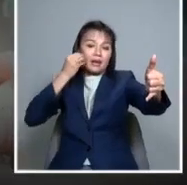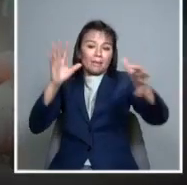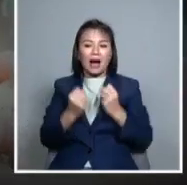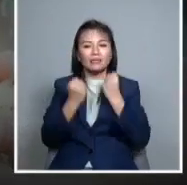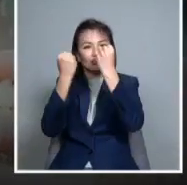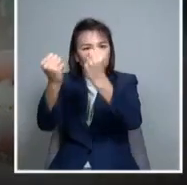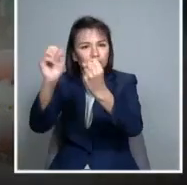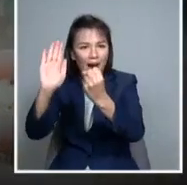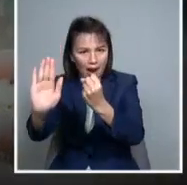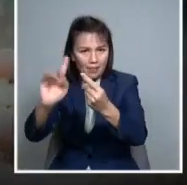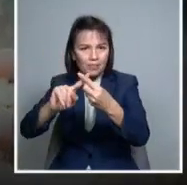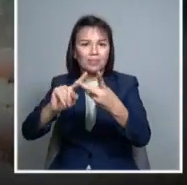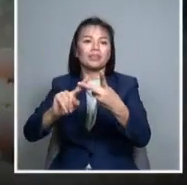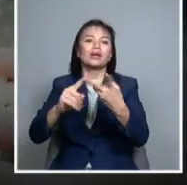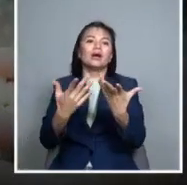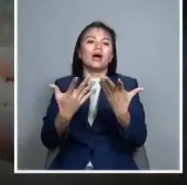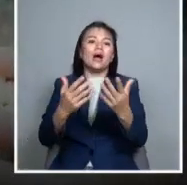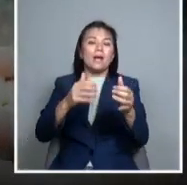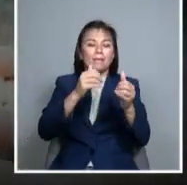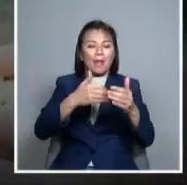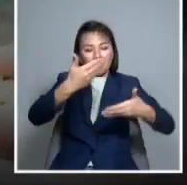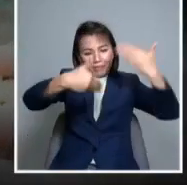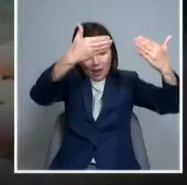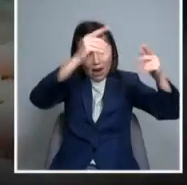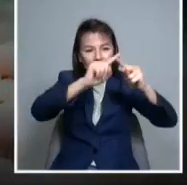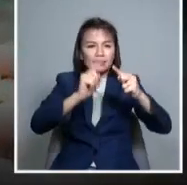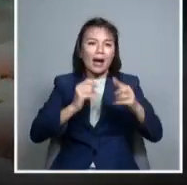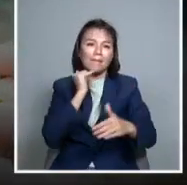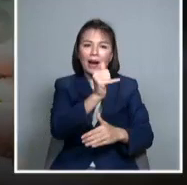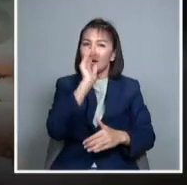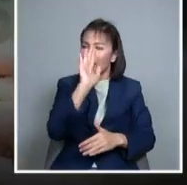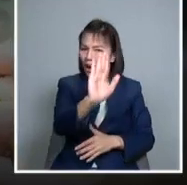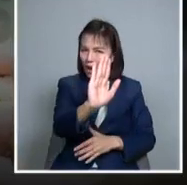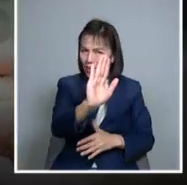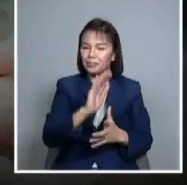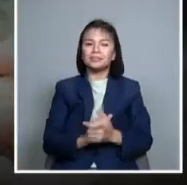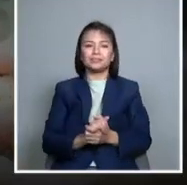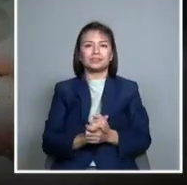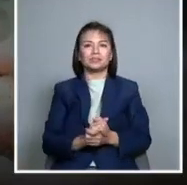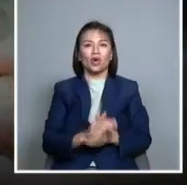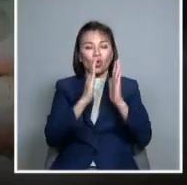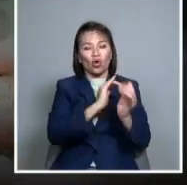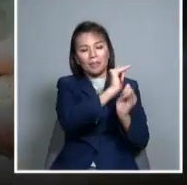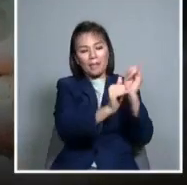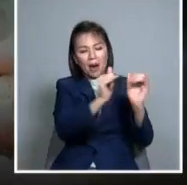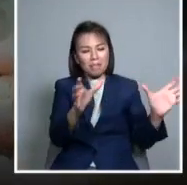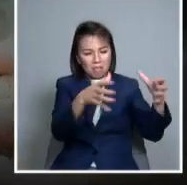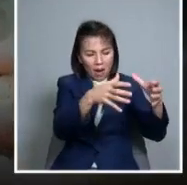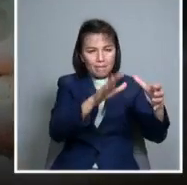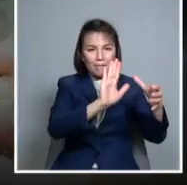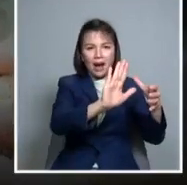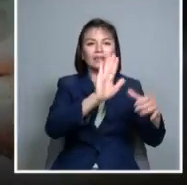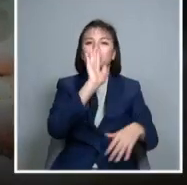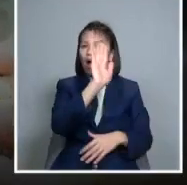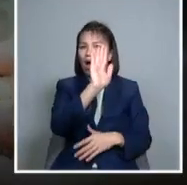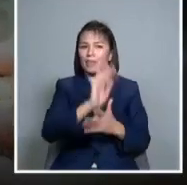ภูมิลำเนาด้วยนะคะรวมถึงร่วมพิธีกรรมต่างๆก็งดเข้าร่วมกิจกรรมที่มีการรวมตัวกันเป็นจำนวนมากเพราะว่าช่วงนี้